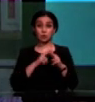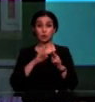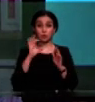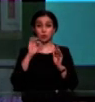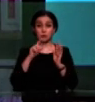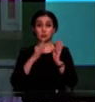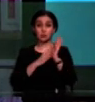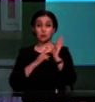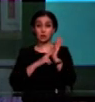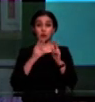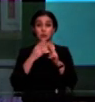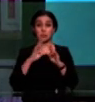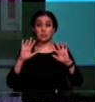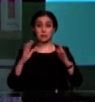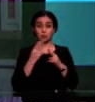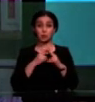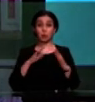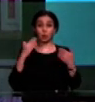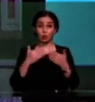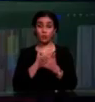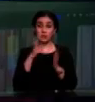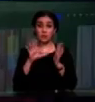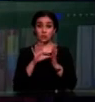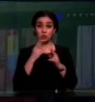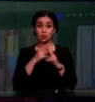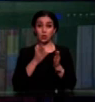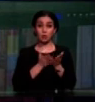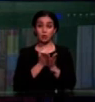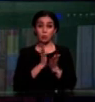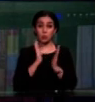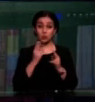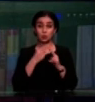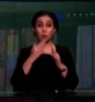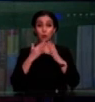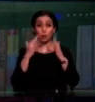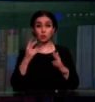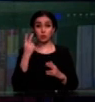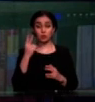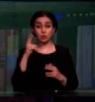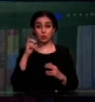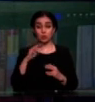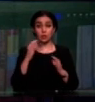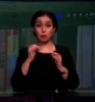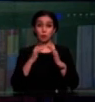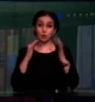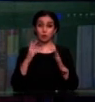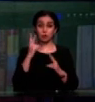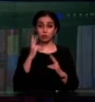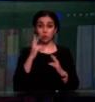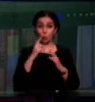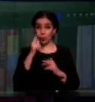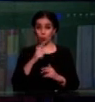0,89. Событие С. Новый электрический чайник прослужит меньше 2 лет, но больше года. Событие